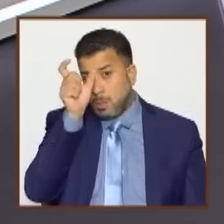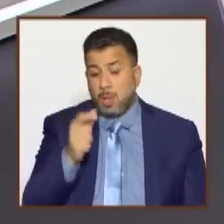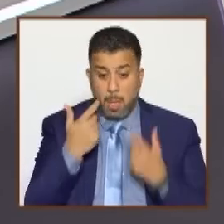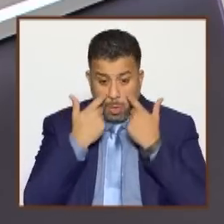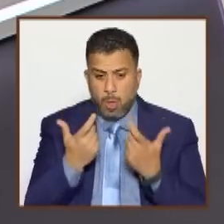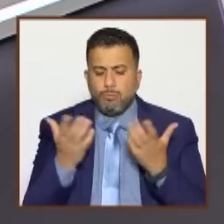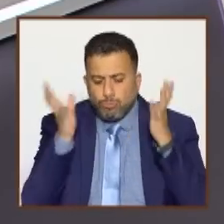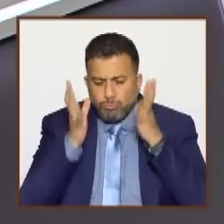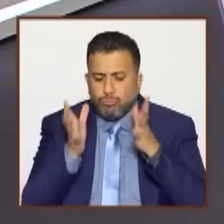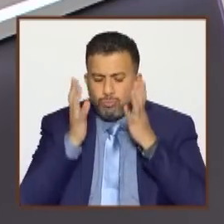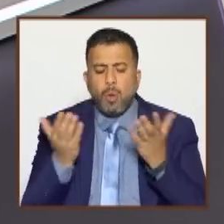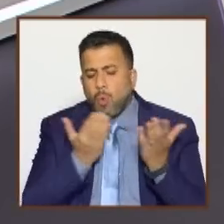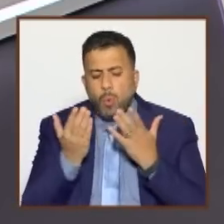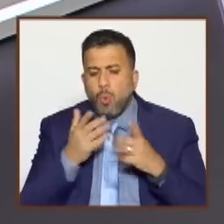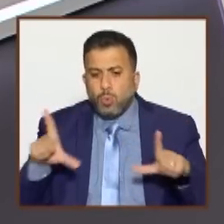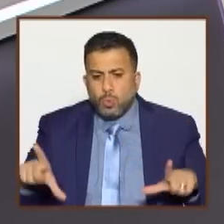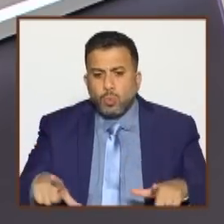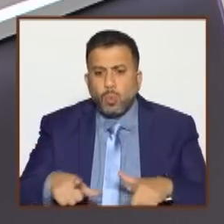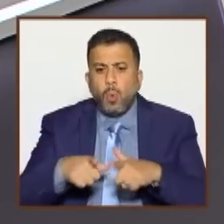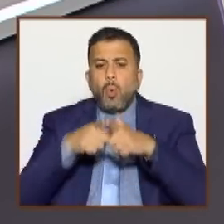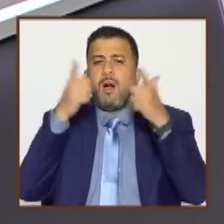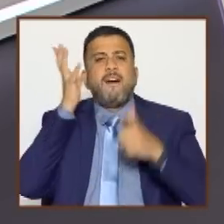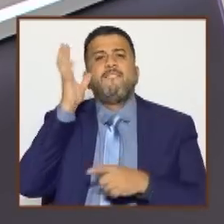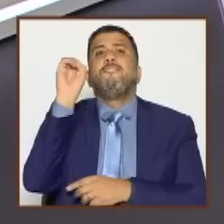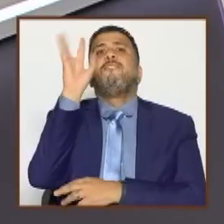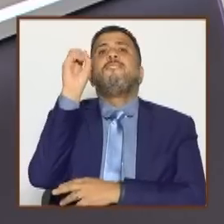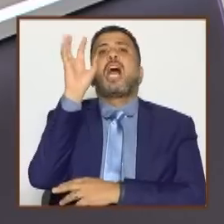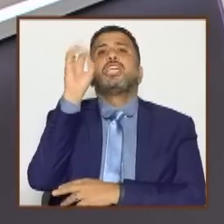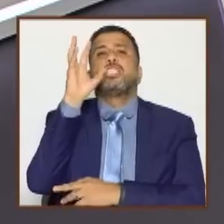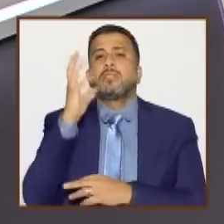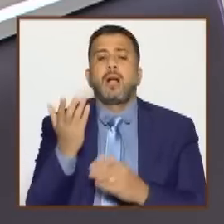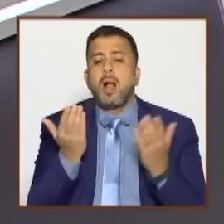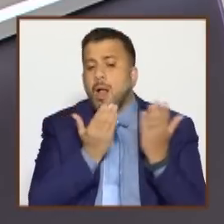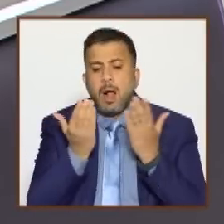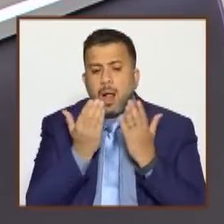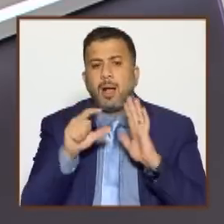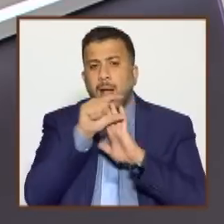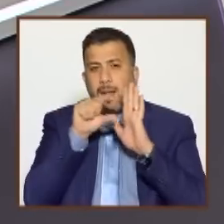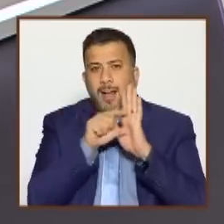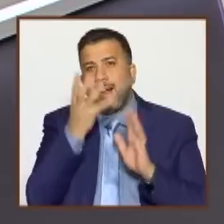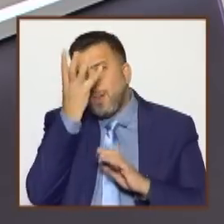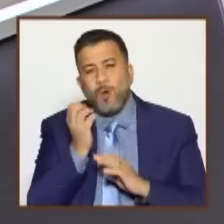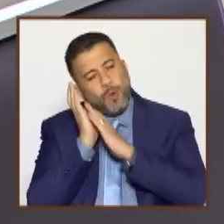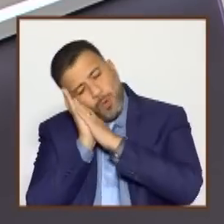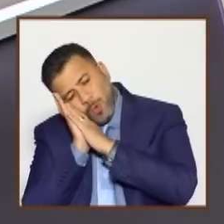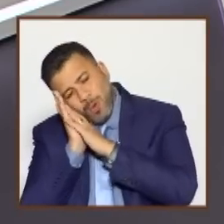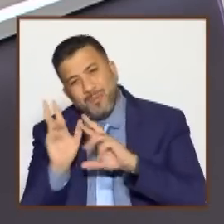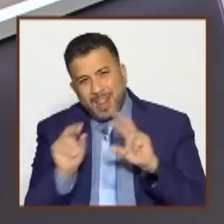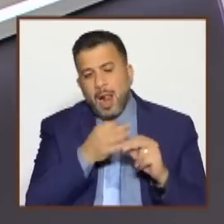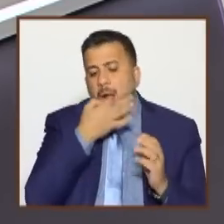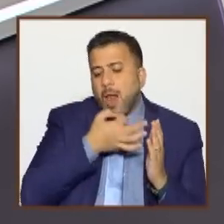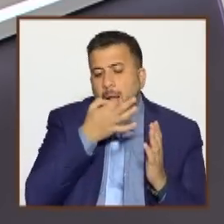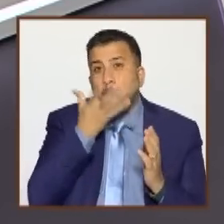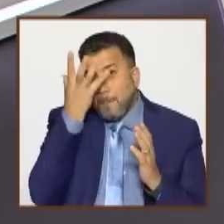يأتي بالسور مثل سورة الملك وآخر آيتين من سورة البقرة وكذلك المعوذات كل سورة